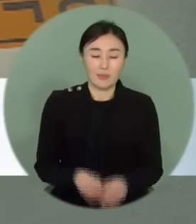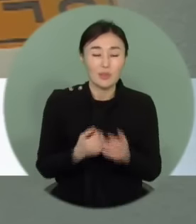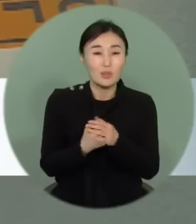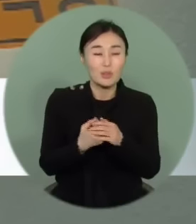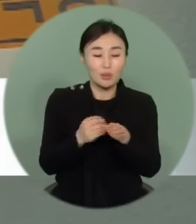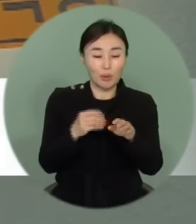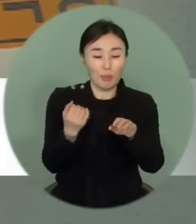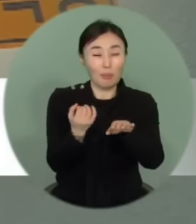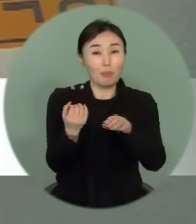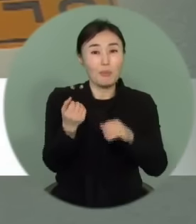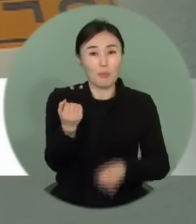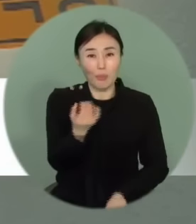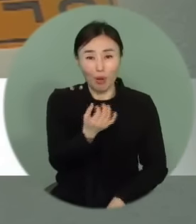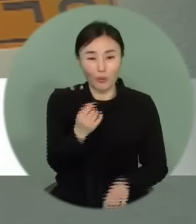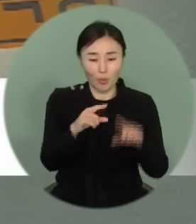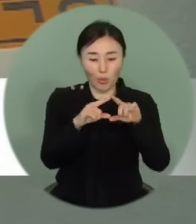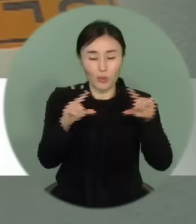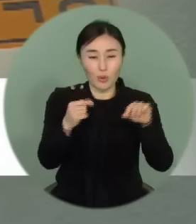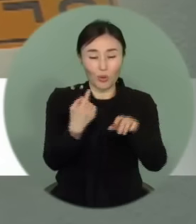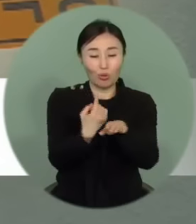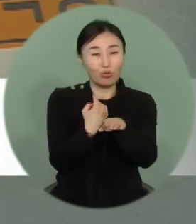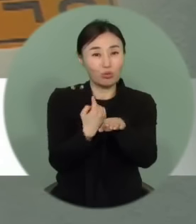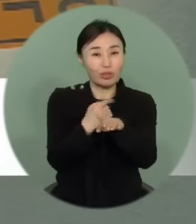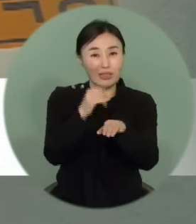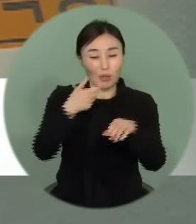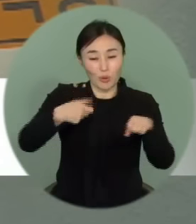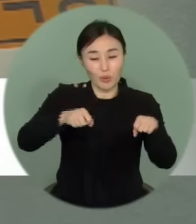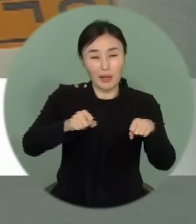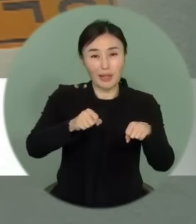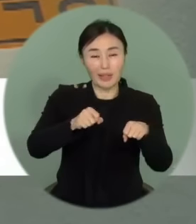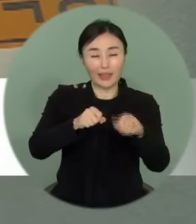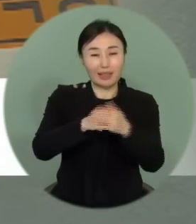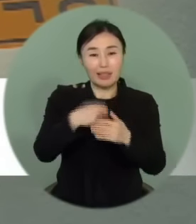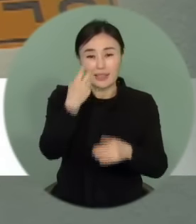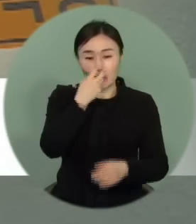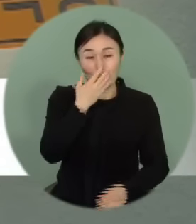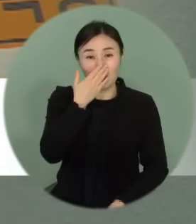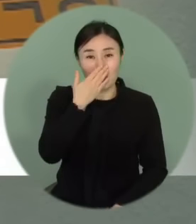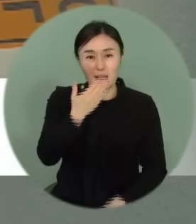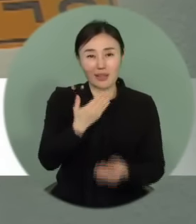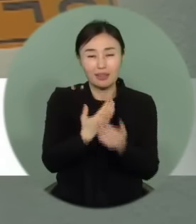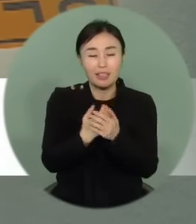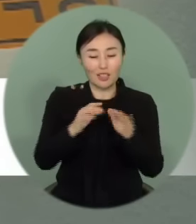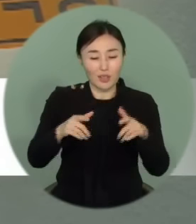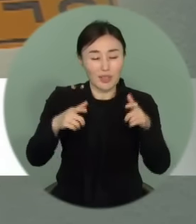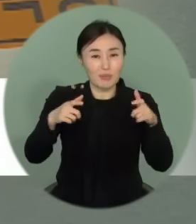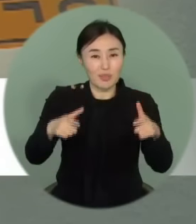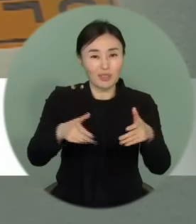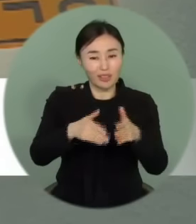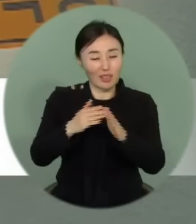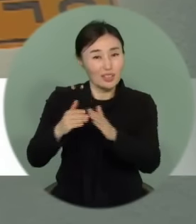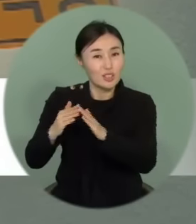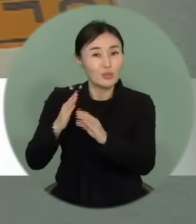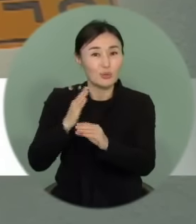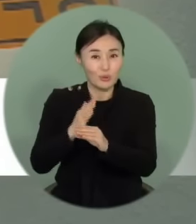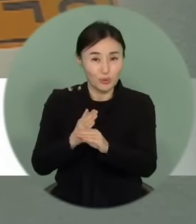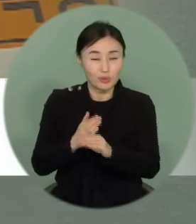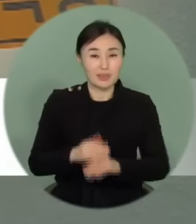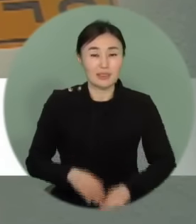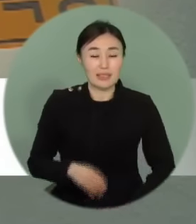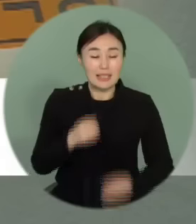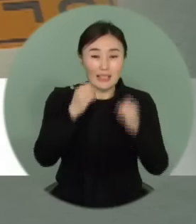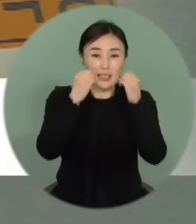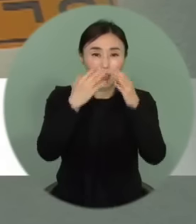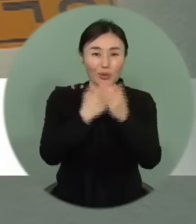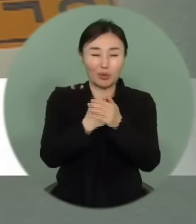뒷번호판을 사용하는 오토바이까지 단속이 가능한 후면 무인교통 단속 장비가 전남 지역에도 속속 설치되고 있는데요.